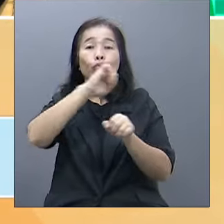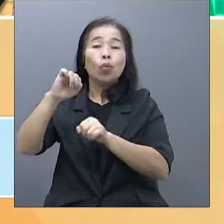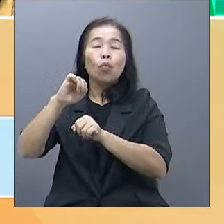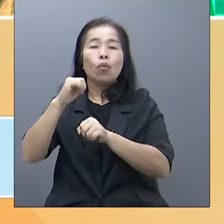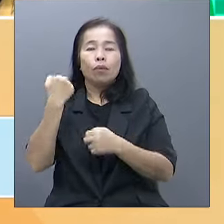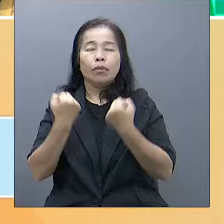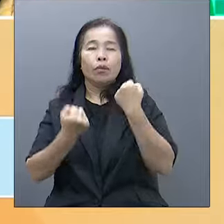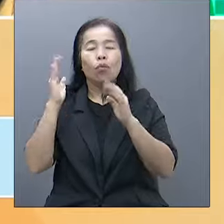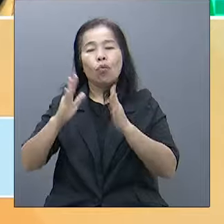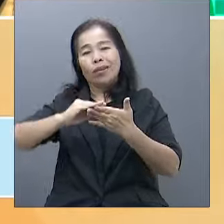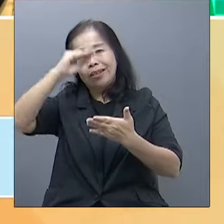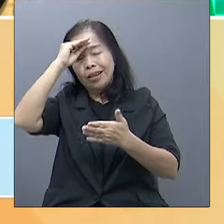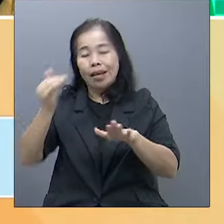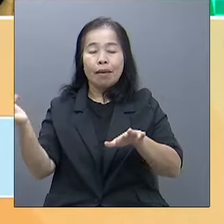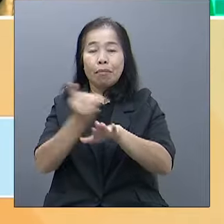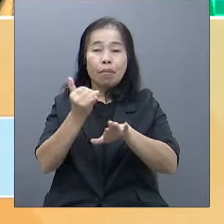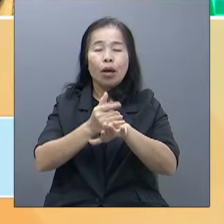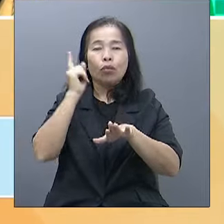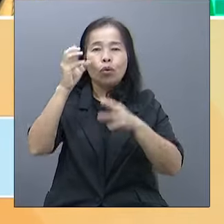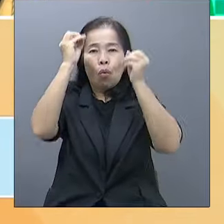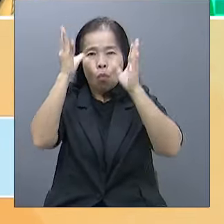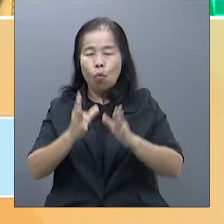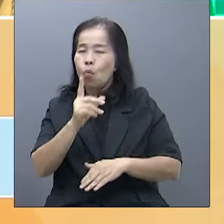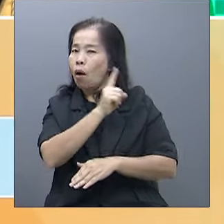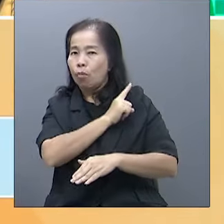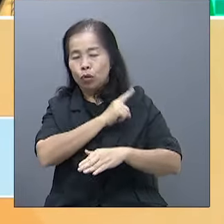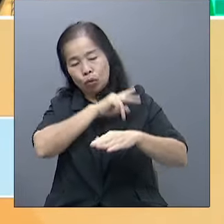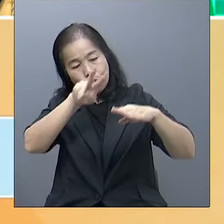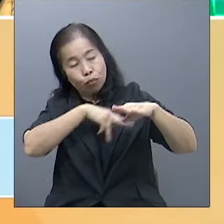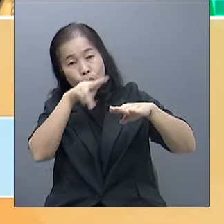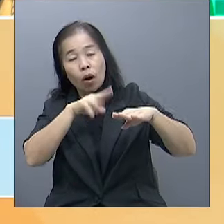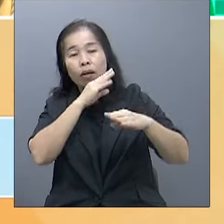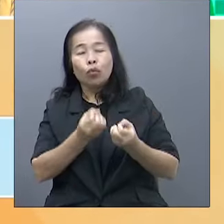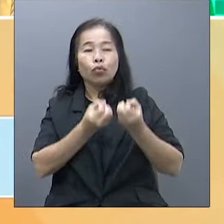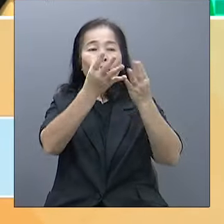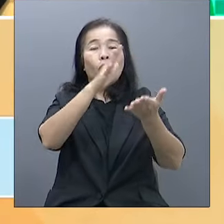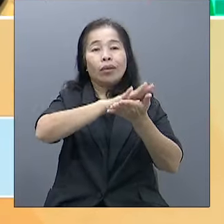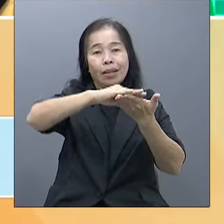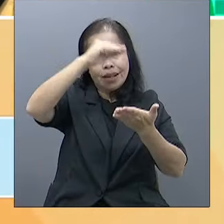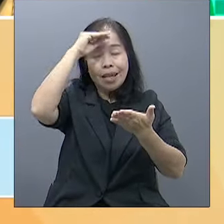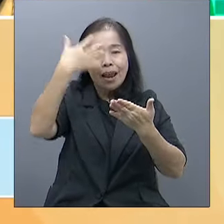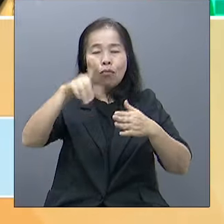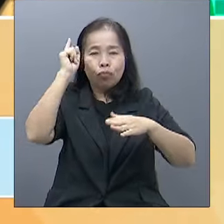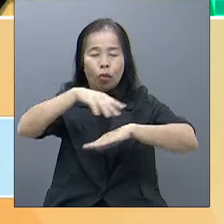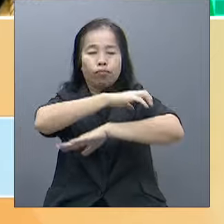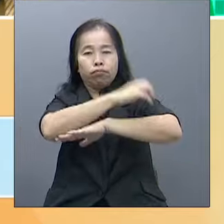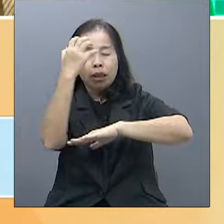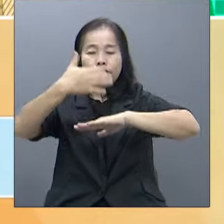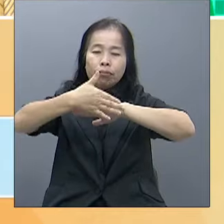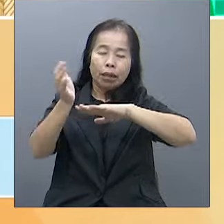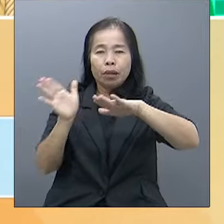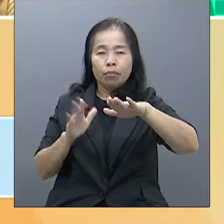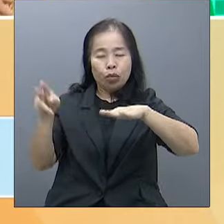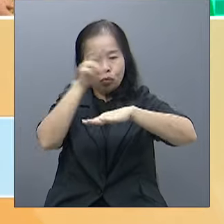ให้คุณครูนะฮะนะไปตรวจรถเลยฮะพอส่งเด็กนักเรียนเสร็จเรียบร้อยนะครับเปิดท้ายเปิดหน้านะฮะ สำรวจให ้หมด